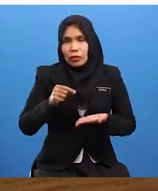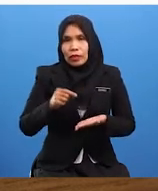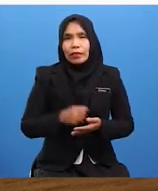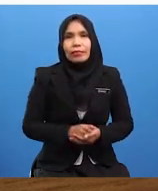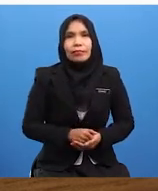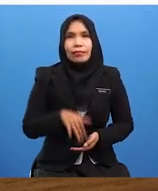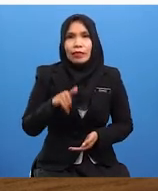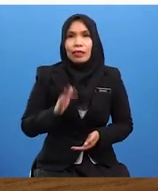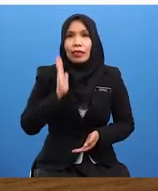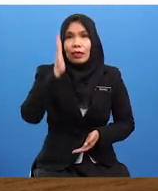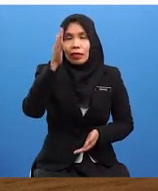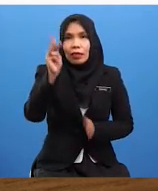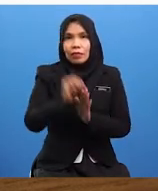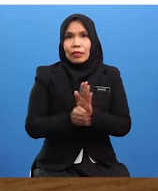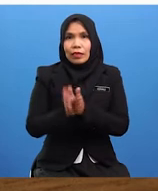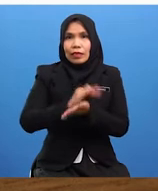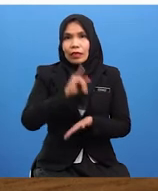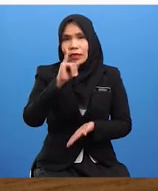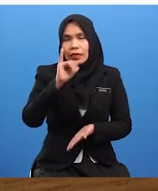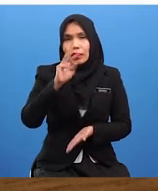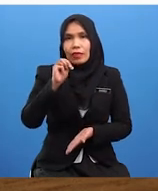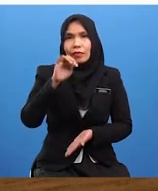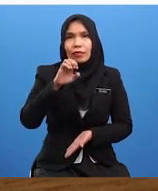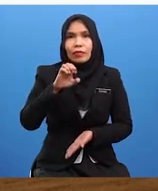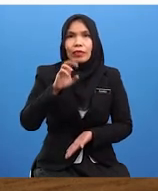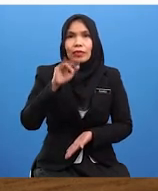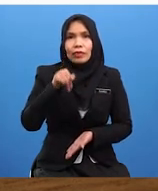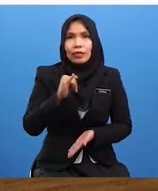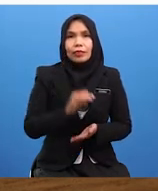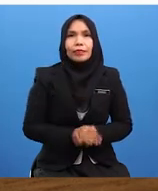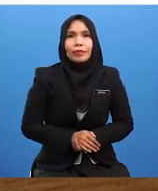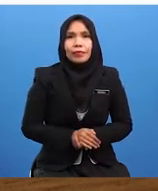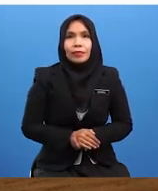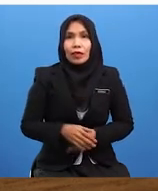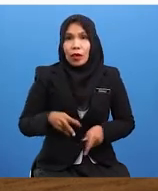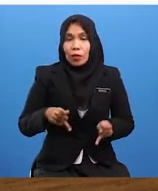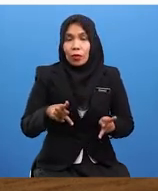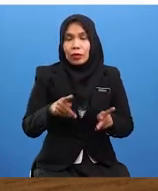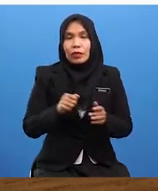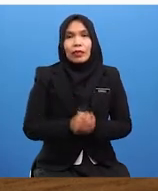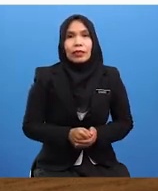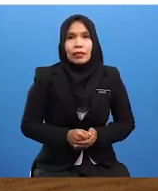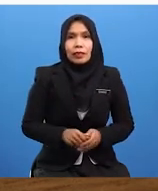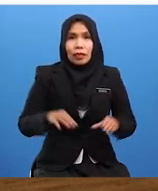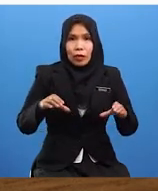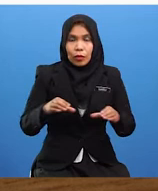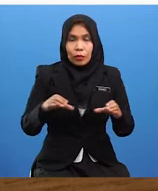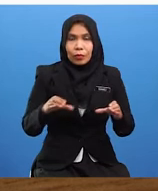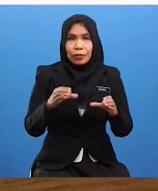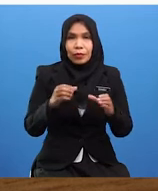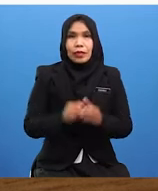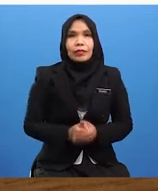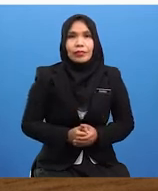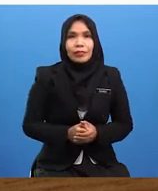image merupakan proses membuat cetakan melalui cara